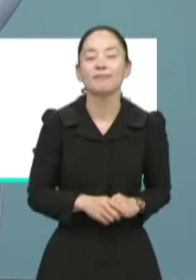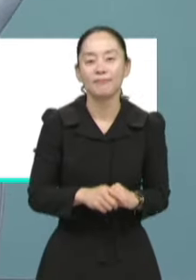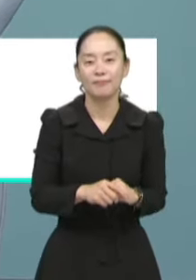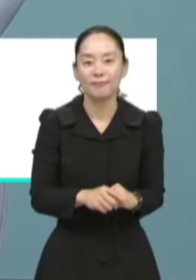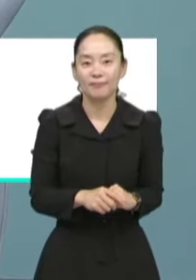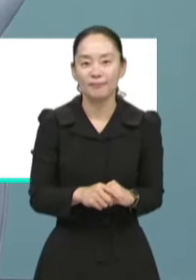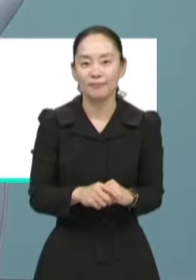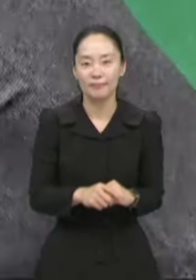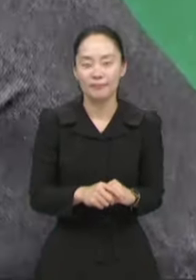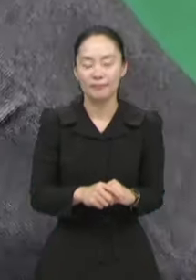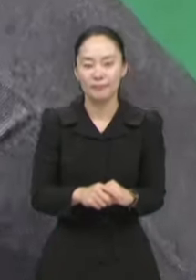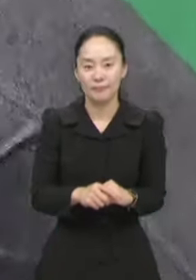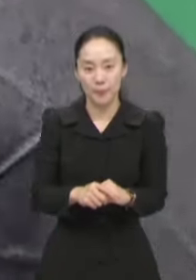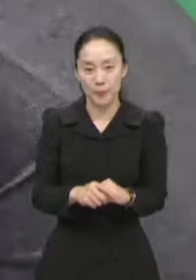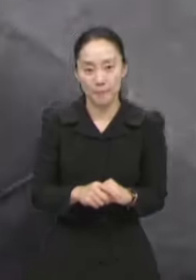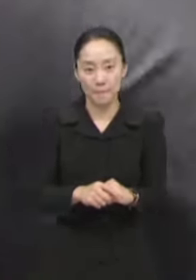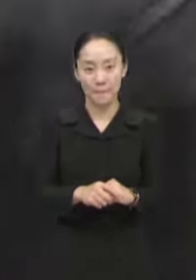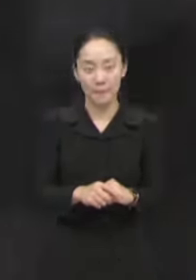정리했습니다.